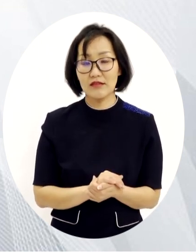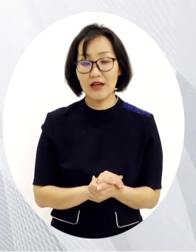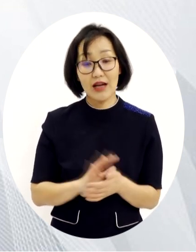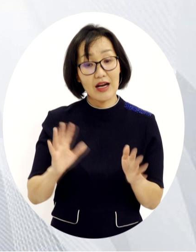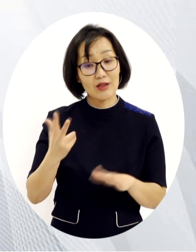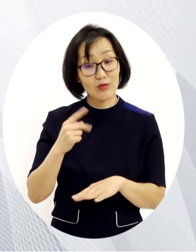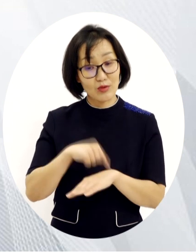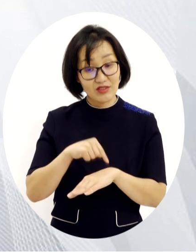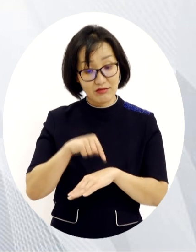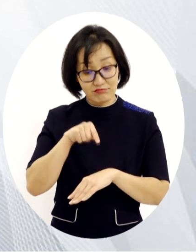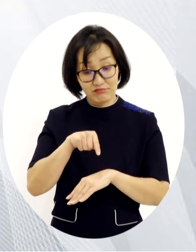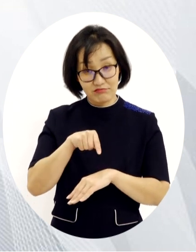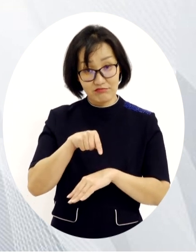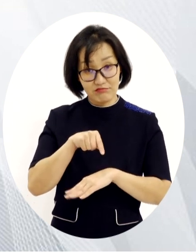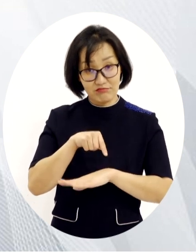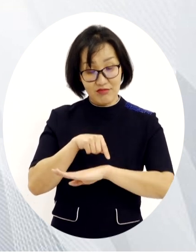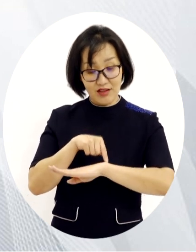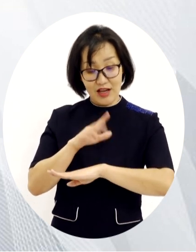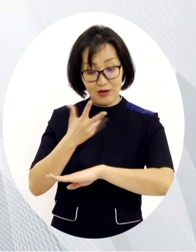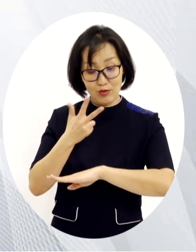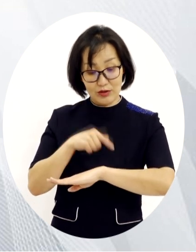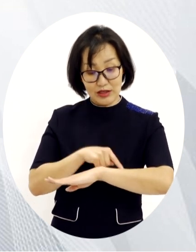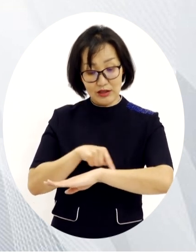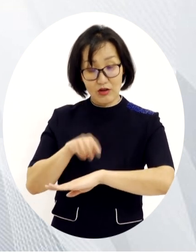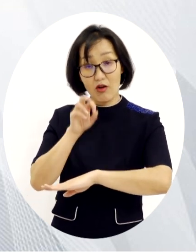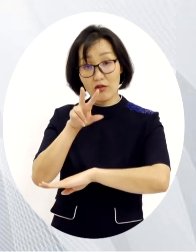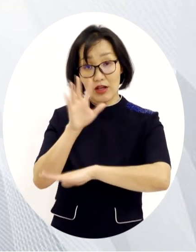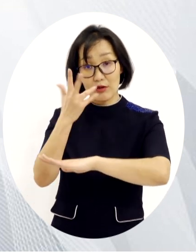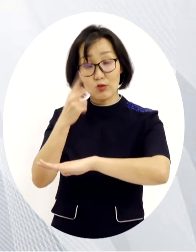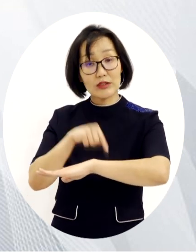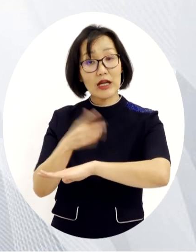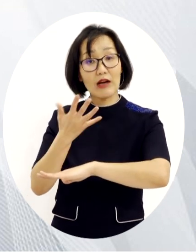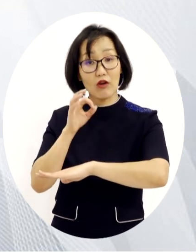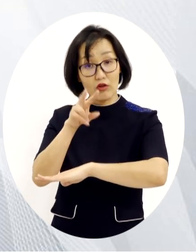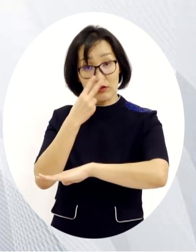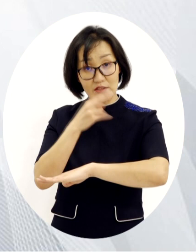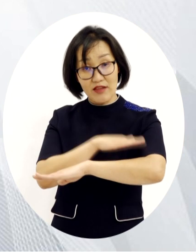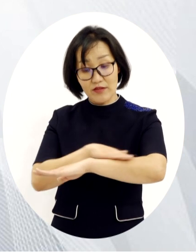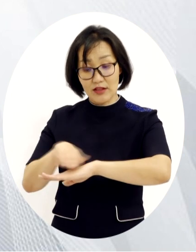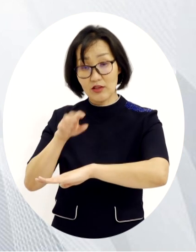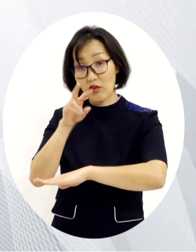13 цаг гэсэн учраас хевтэй тэнхлэг дээрээсээ 13 цагаа олоорой. 13 цаг.